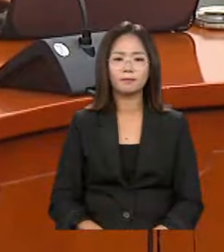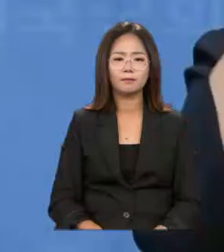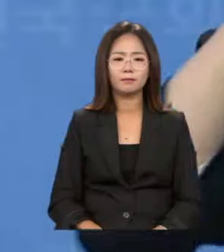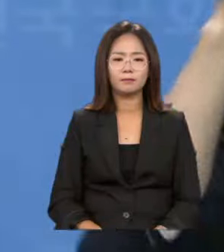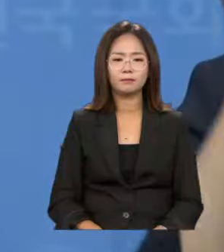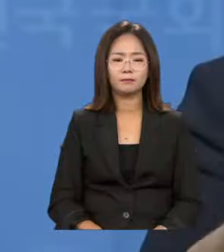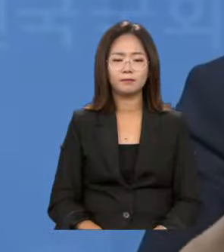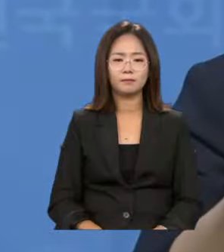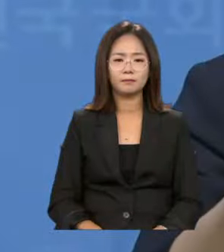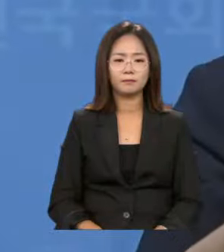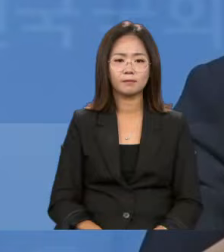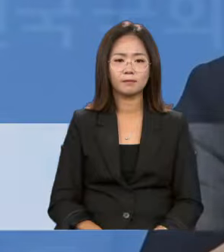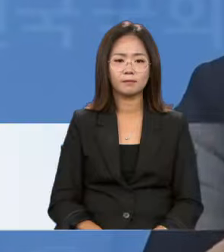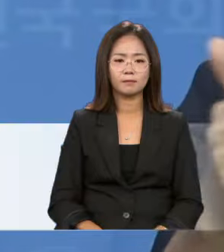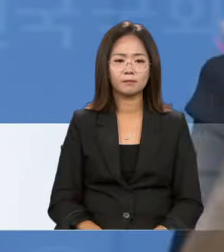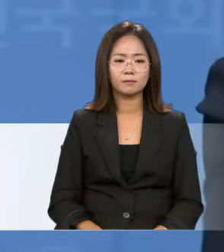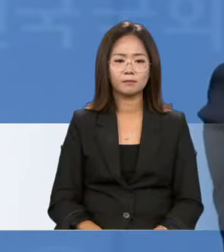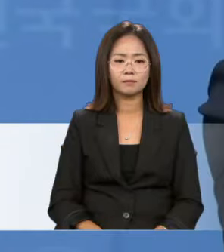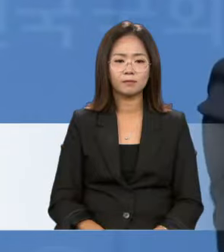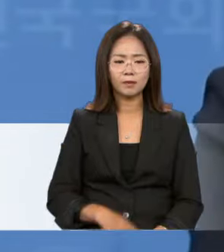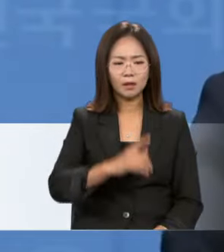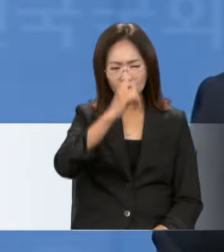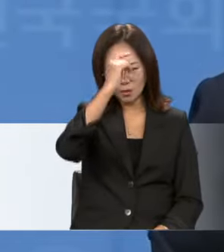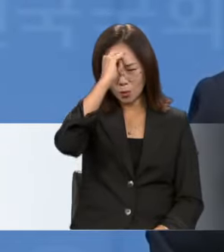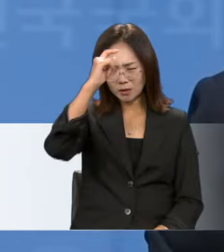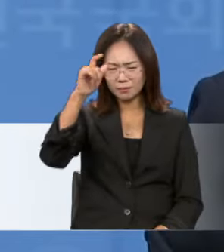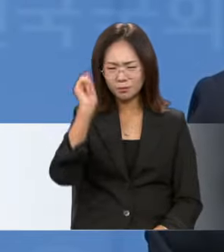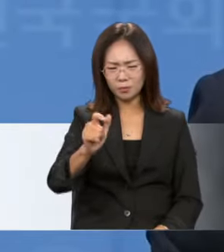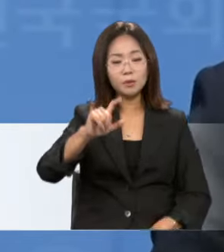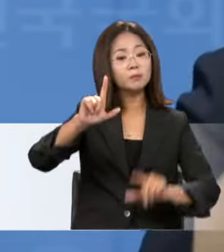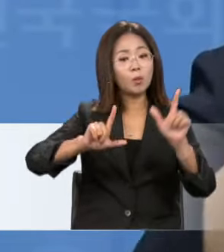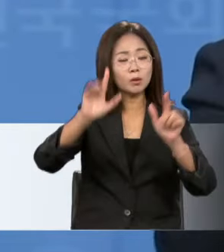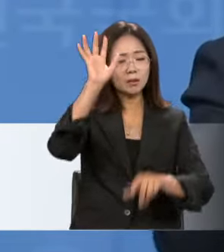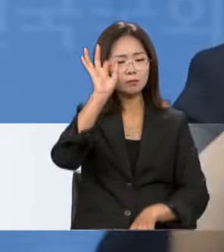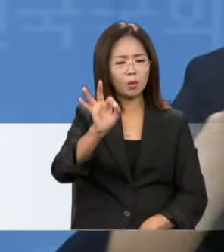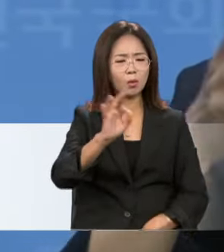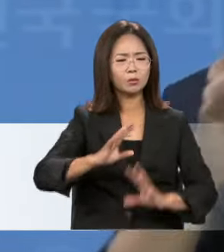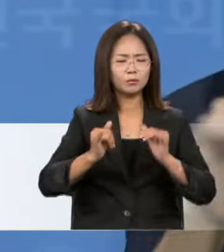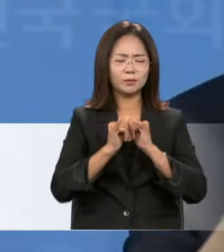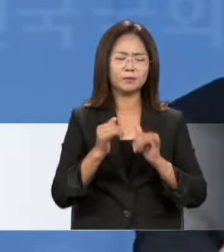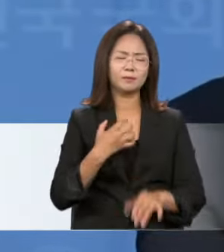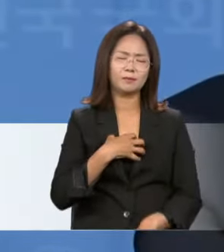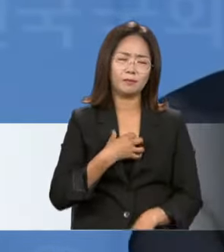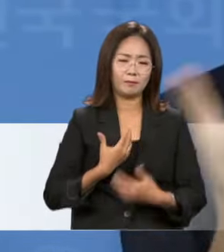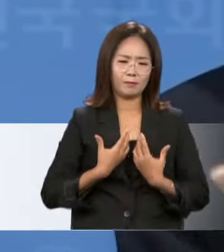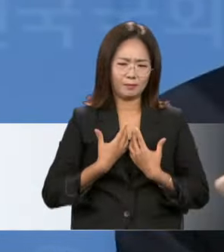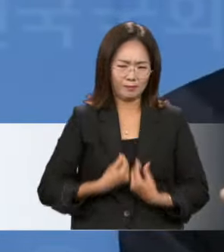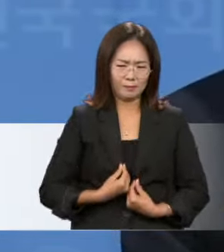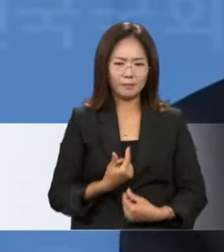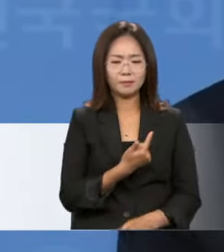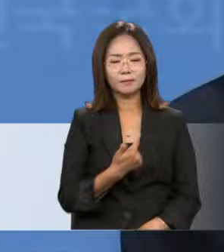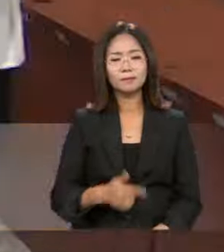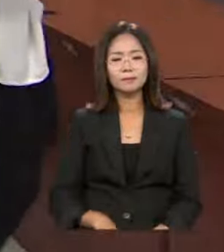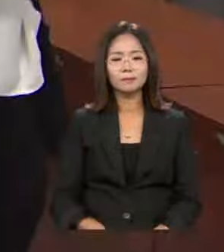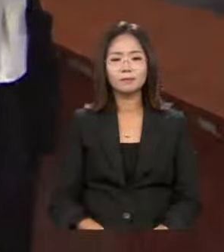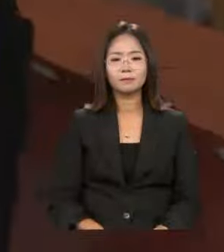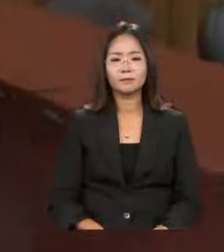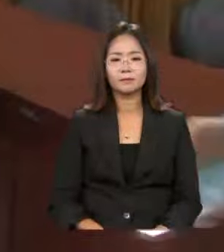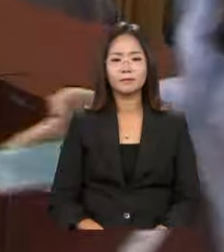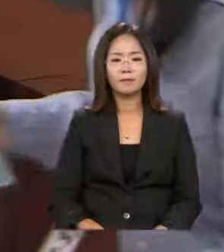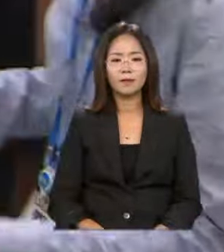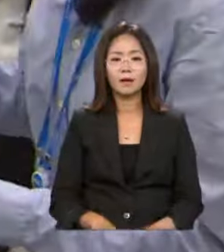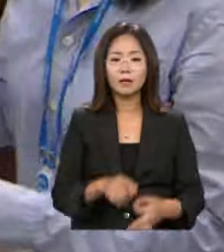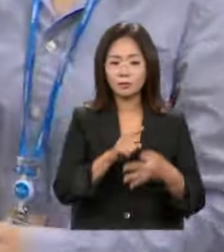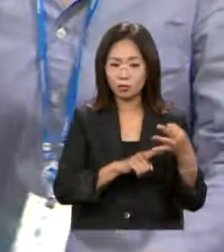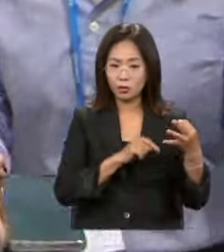일축했습니다 언제까지 고집불통 대통령의 모습에 국민이 절망해야 합니까 윤